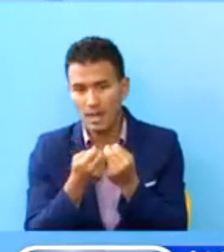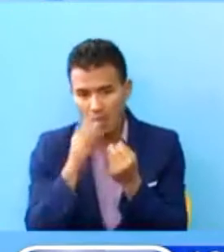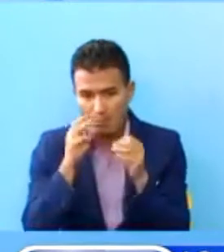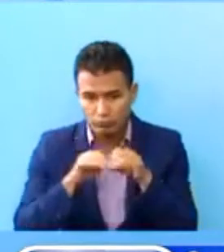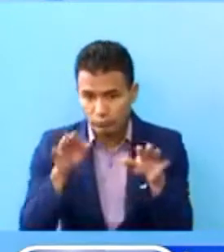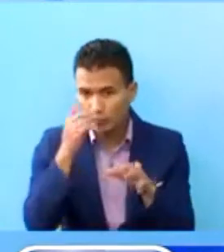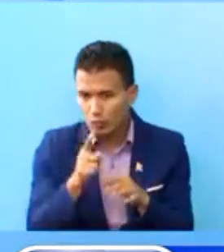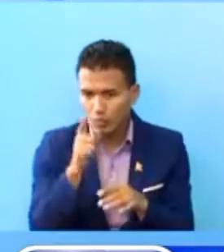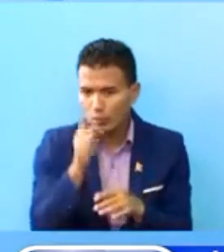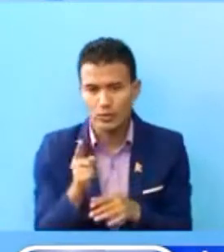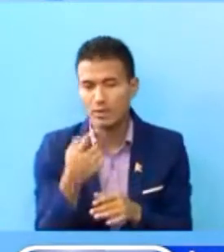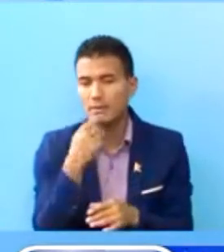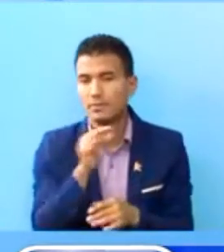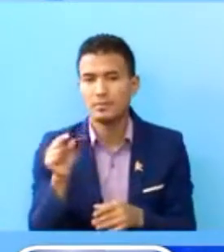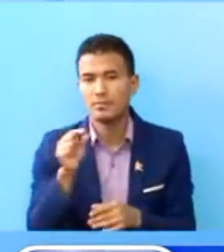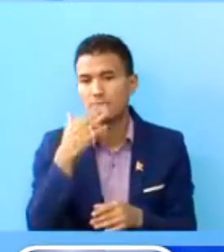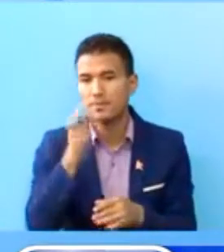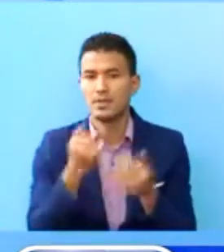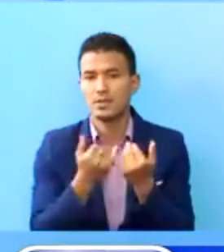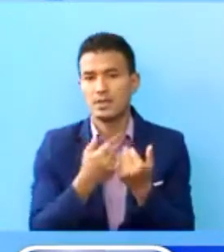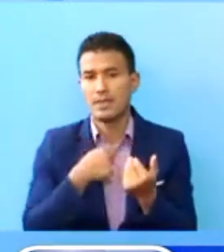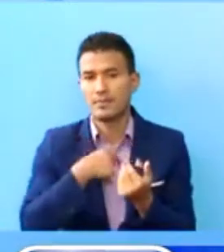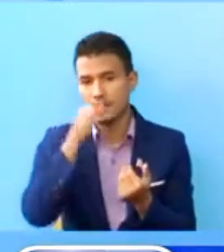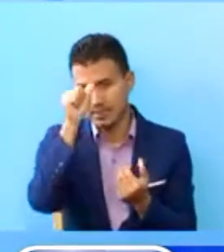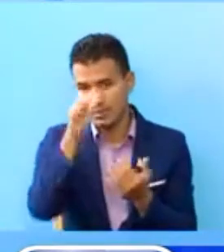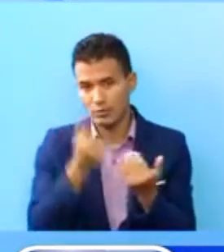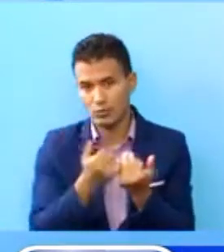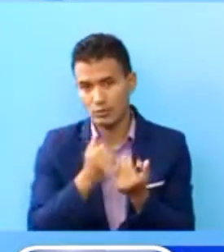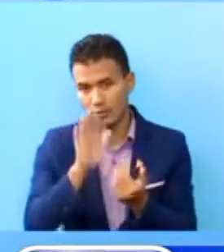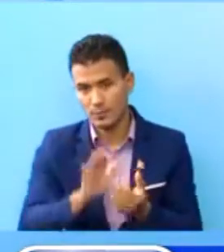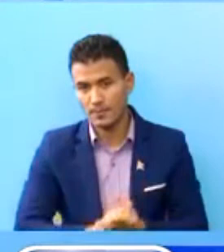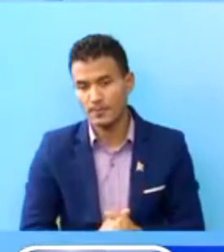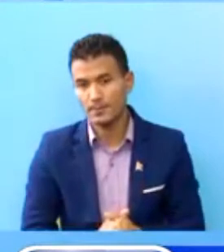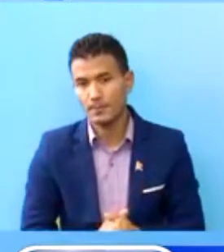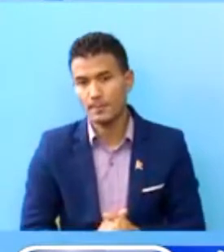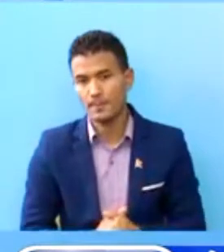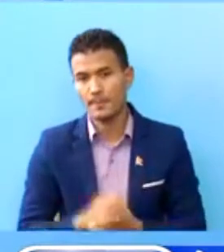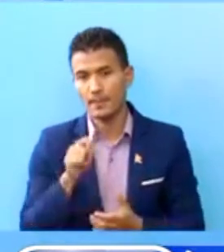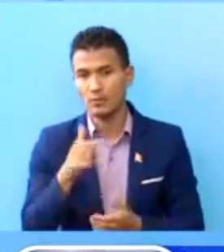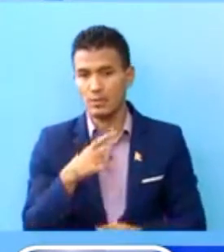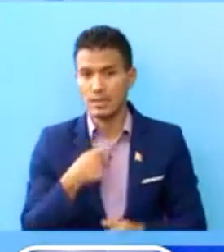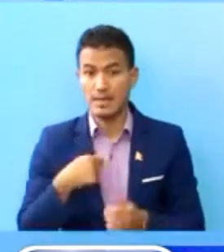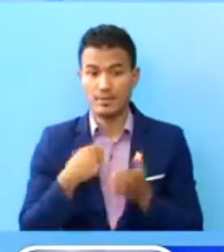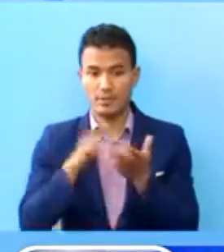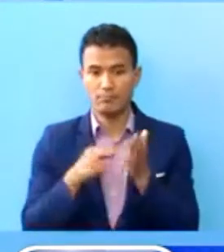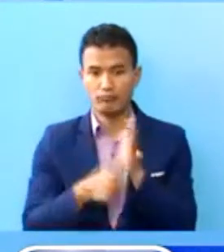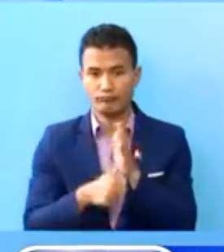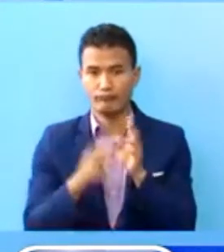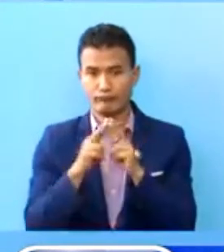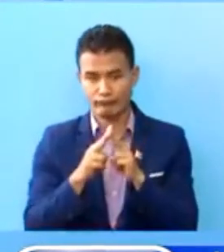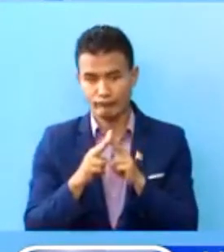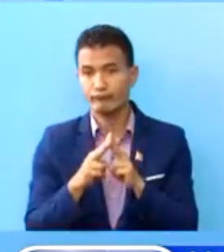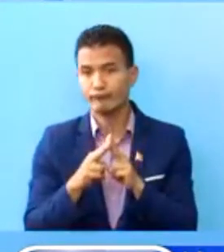खोजेको होइन भन्ने बारेमा निर्गोल गरेर यहाँहरू समक्ष जानकारी गराउनेछौँ। अब यसको लागि हामीले कन्ट्याक्ट ट्रेसिङको लागि